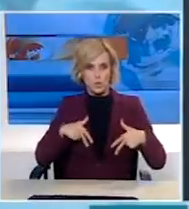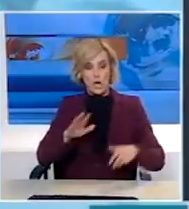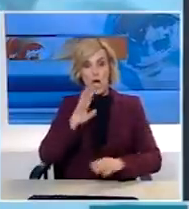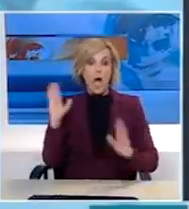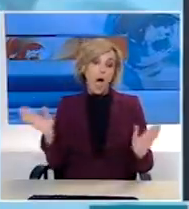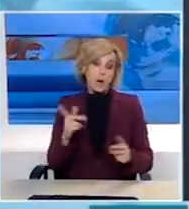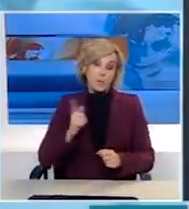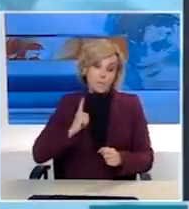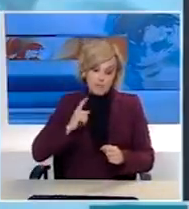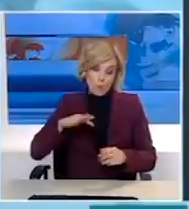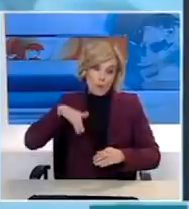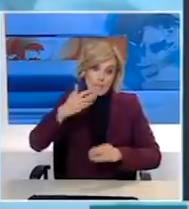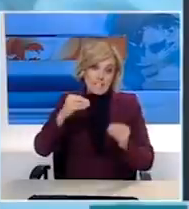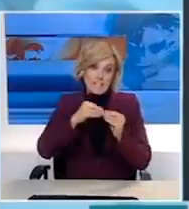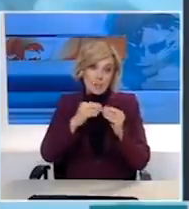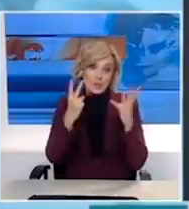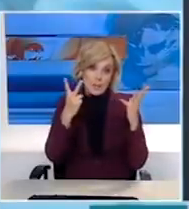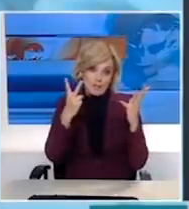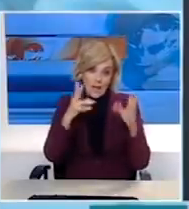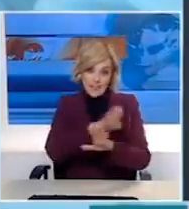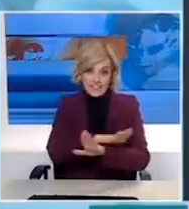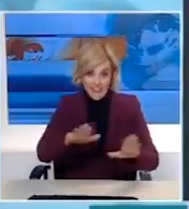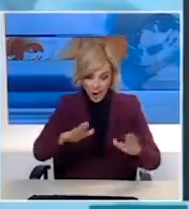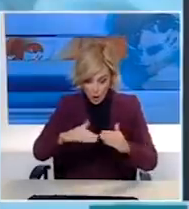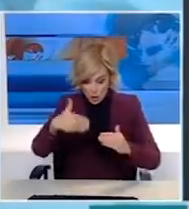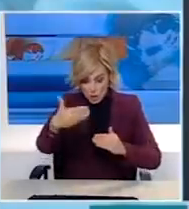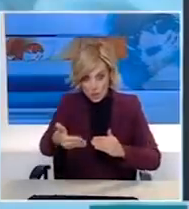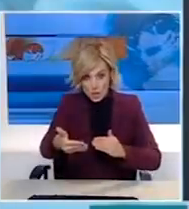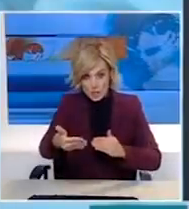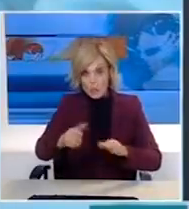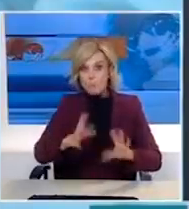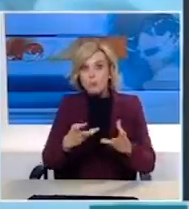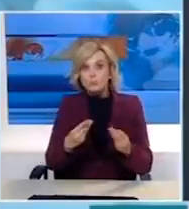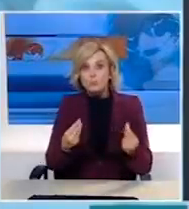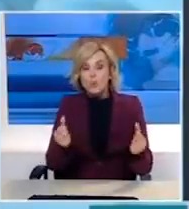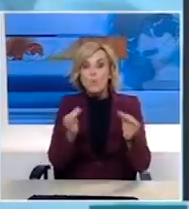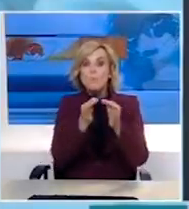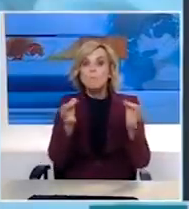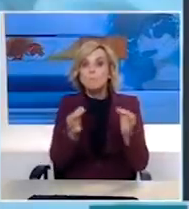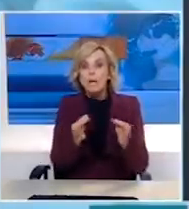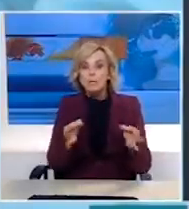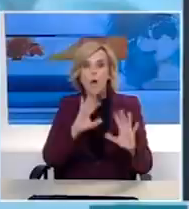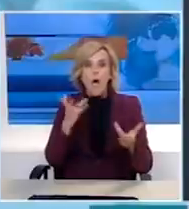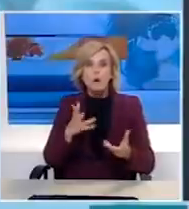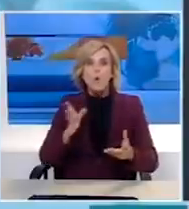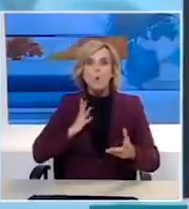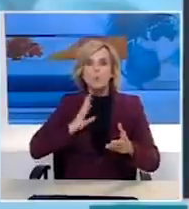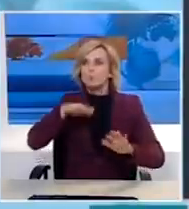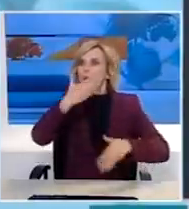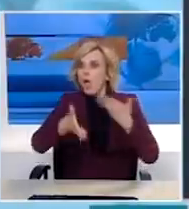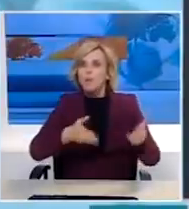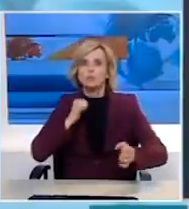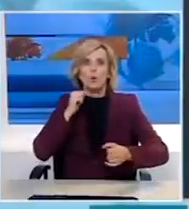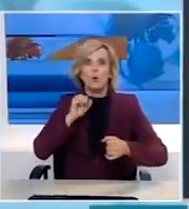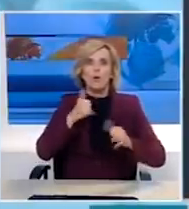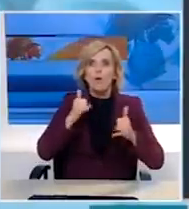σταδιακής άρσης των μέτρων, με ποιο τρόπο αυτά θα έρθουν και πώς θα διασφαλιστεί ότι δεν θα έχουμε ένα δεύτερο κύμα επιδημίας στη χώρα? Θα